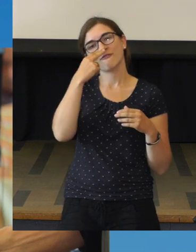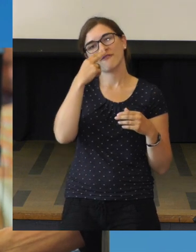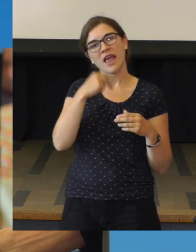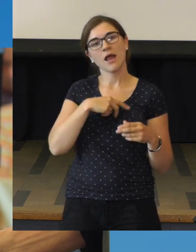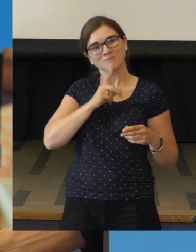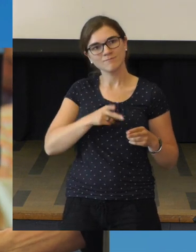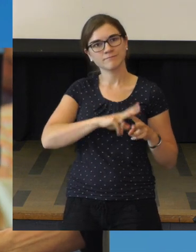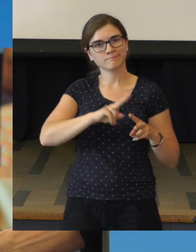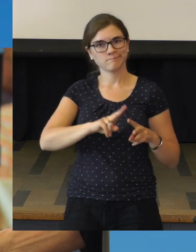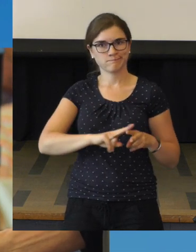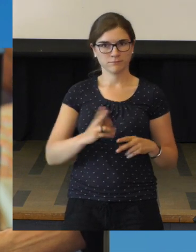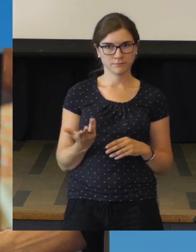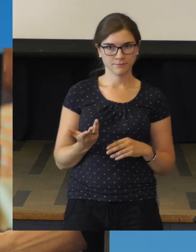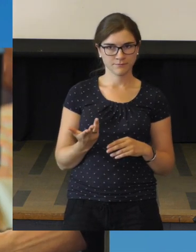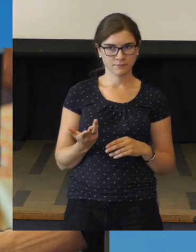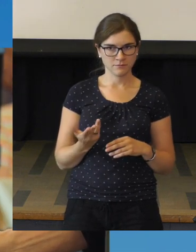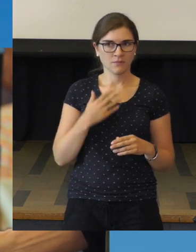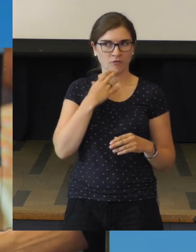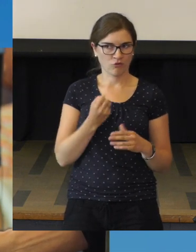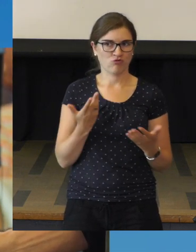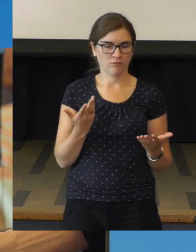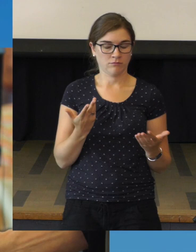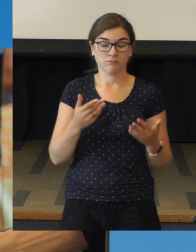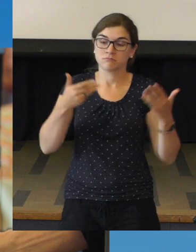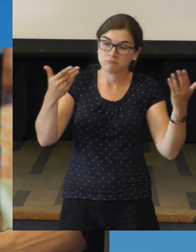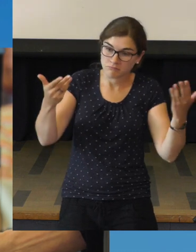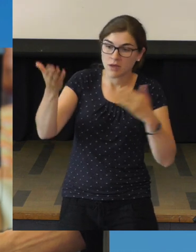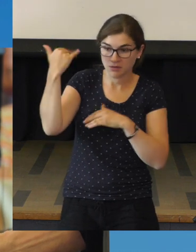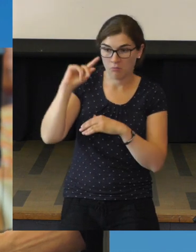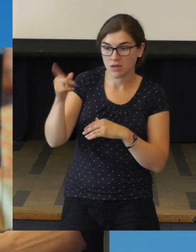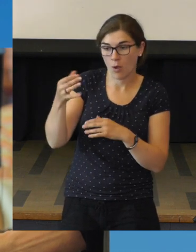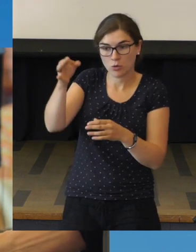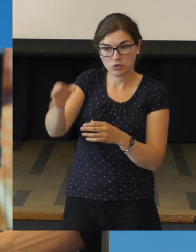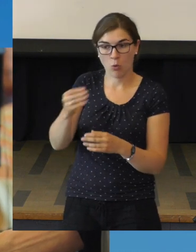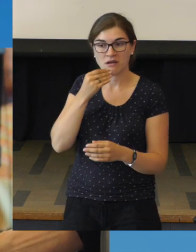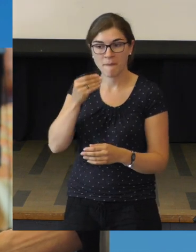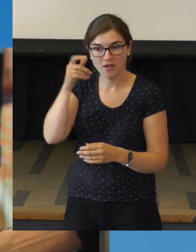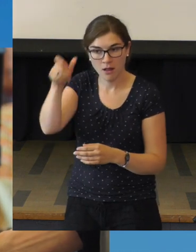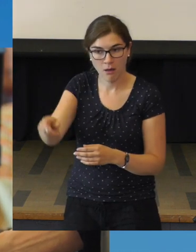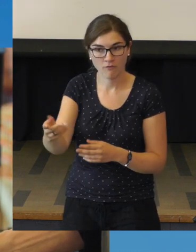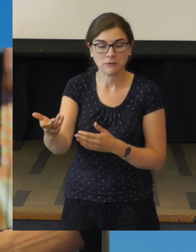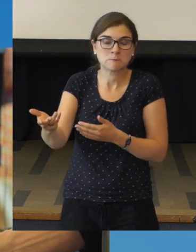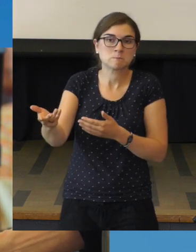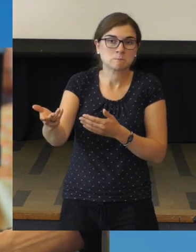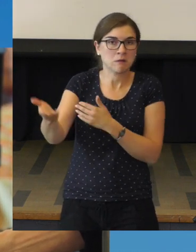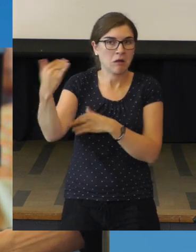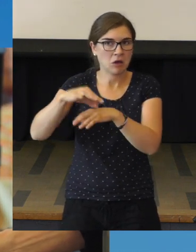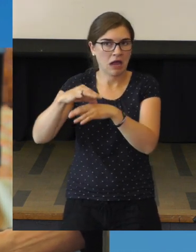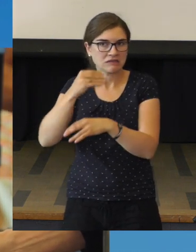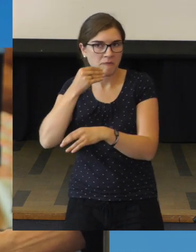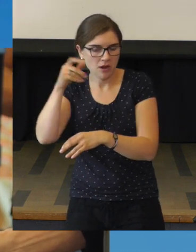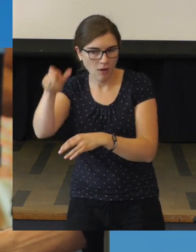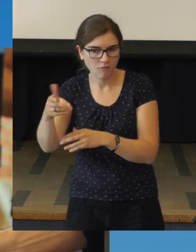lassen. Und man hat ihm auch empfohlen, so wie er uns das gesagt hat, dass das